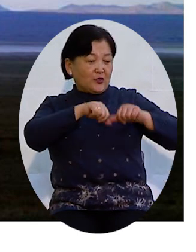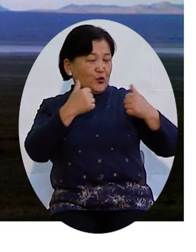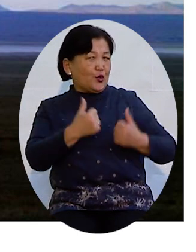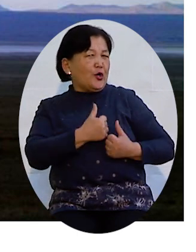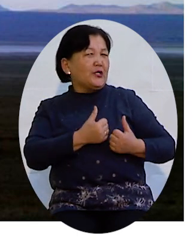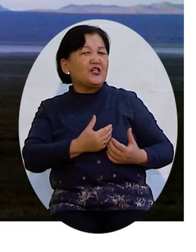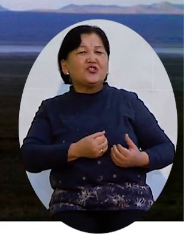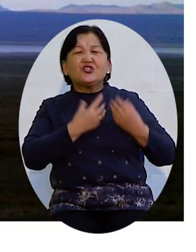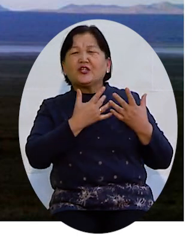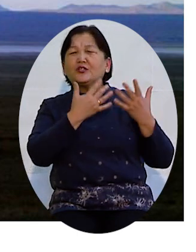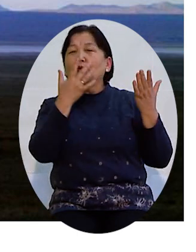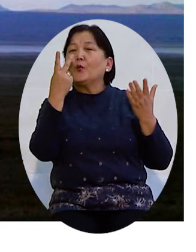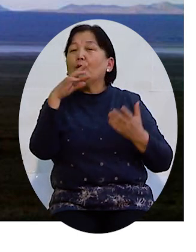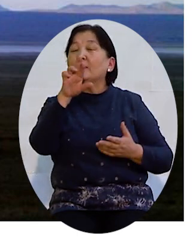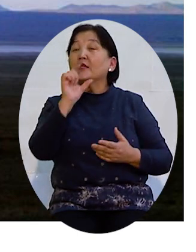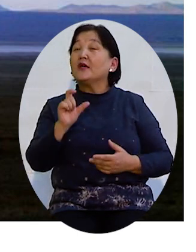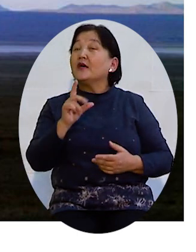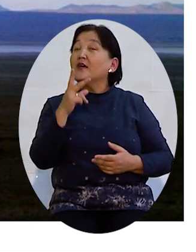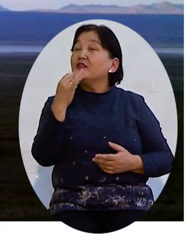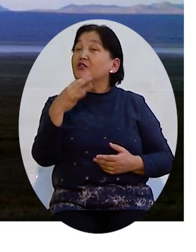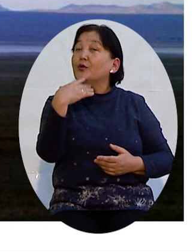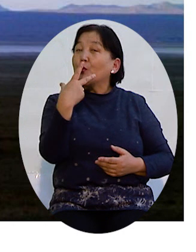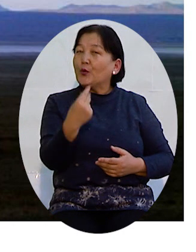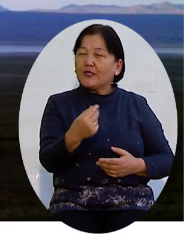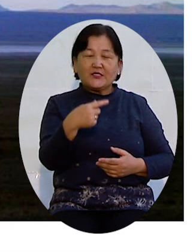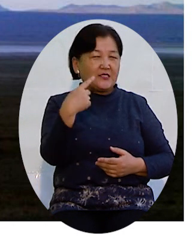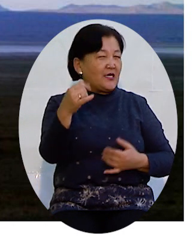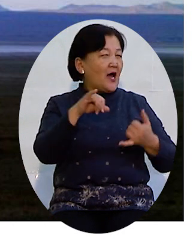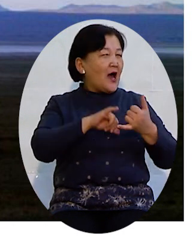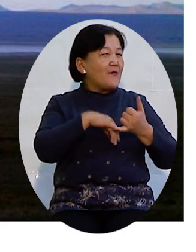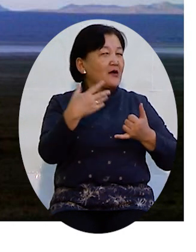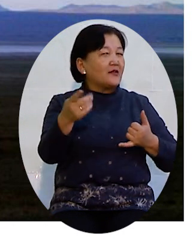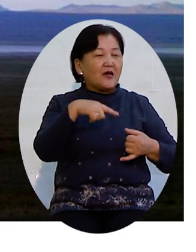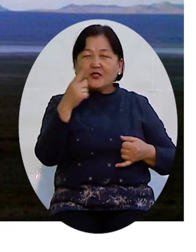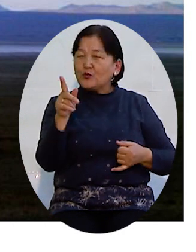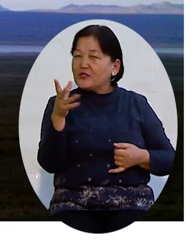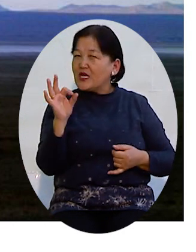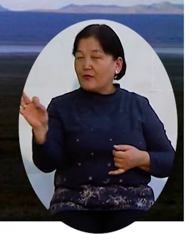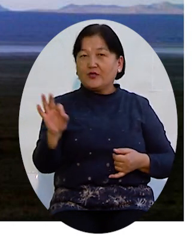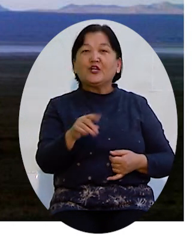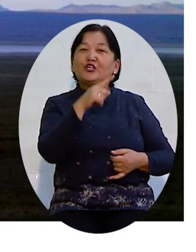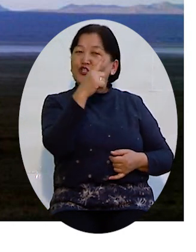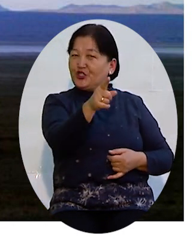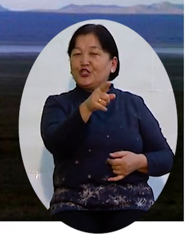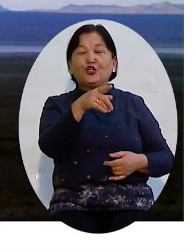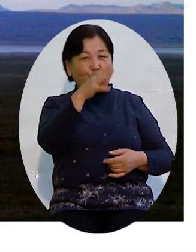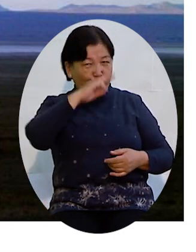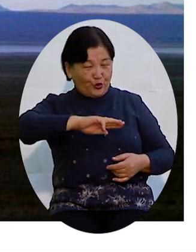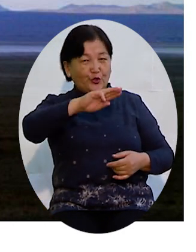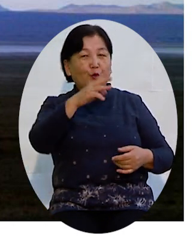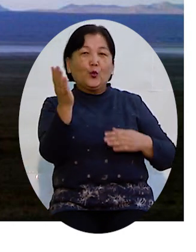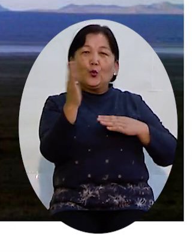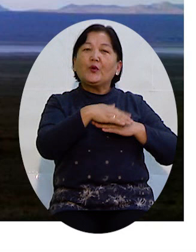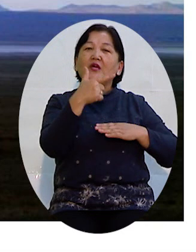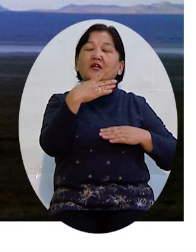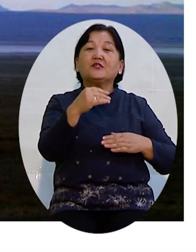тон шатаж явах үедэн чин үнэн чамрагтан хэлж үзээгүй мөртлөө чинийхэн төлөө үхий гэж их орон